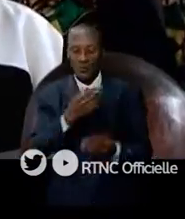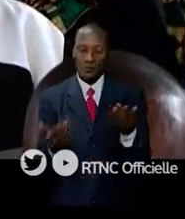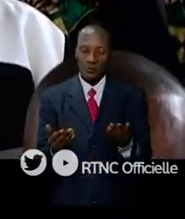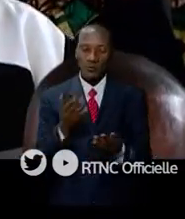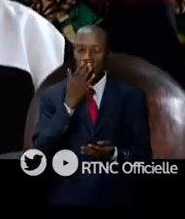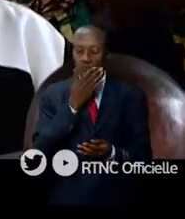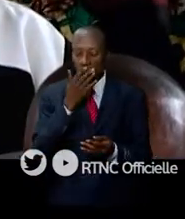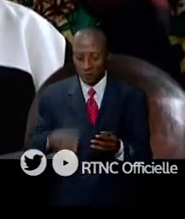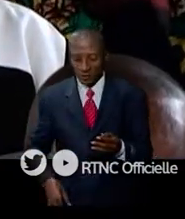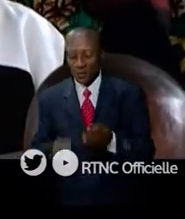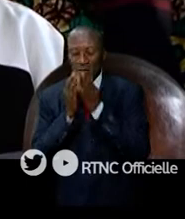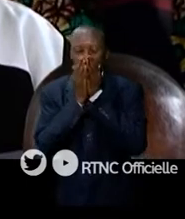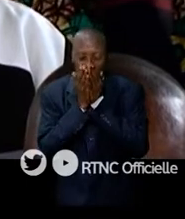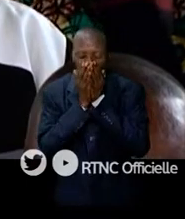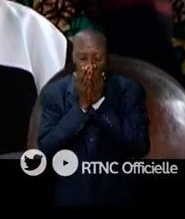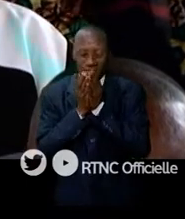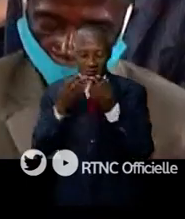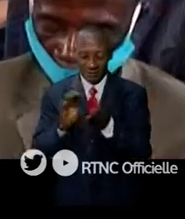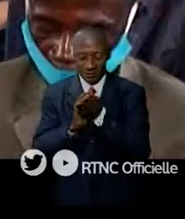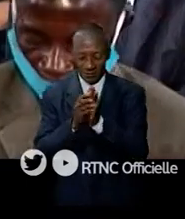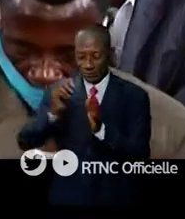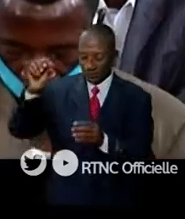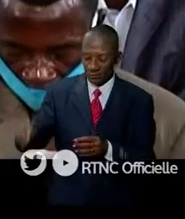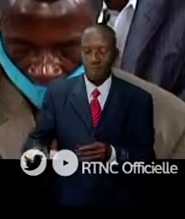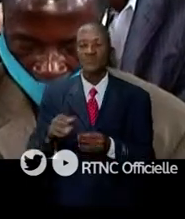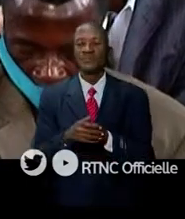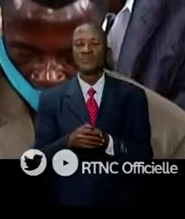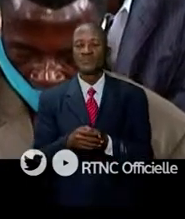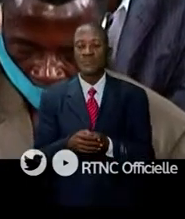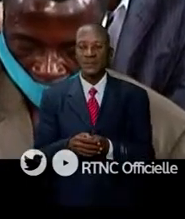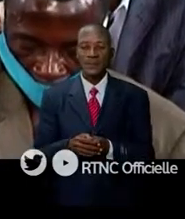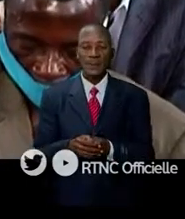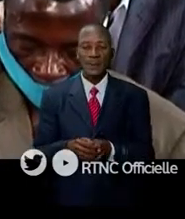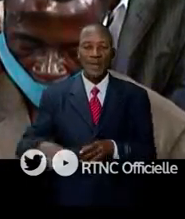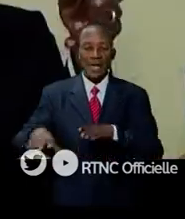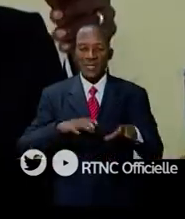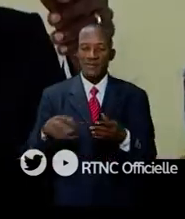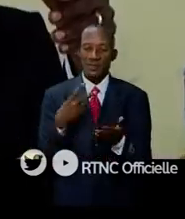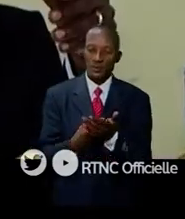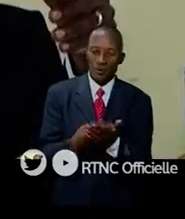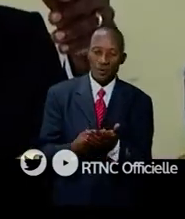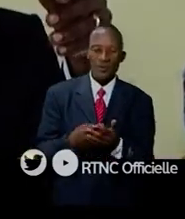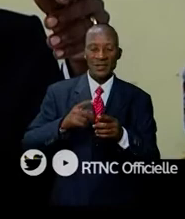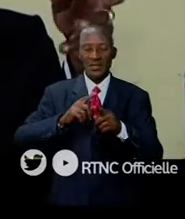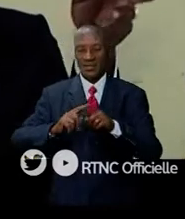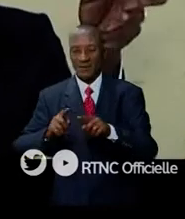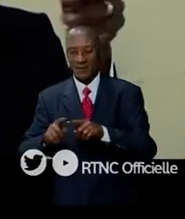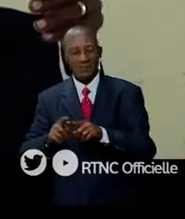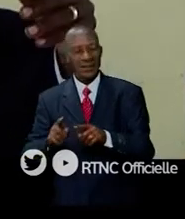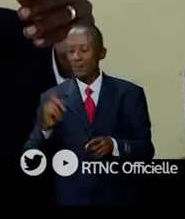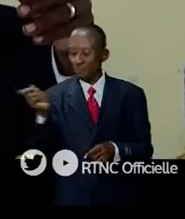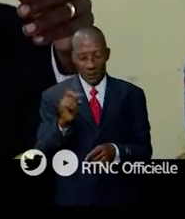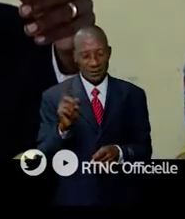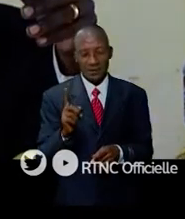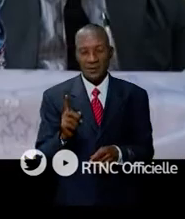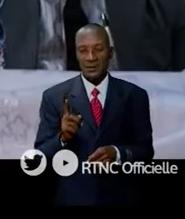à jeter dans la poubelle juste après usage. Pas d'activité sportive, culturelle ou parascolaire dans tous les établissements